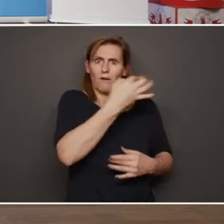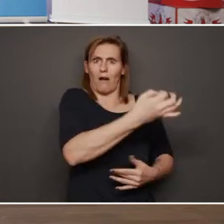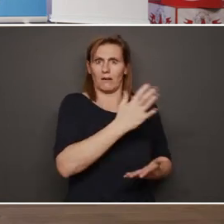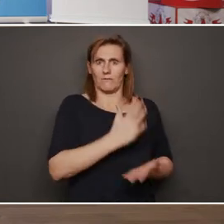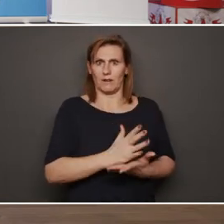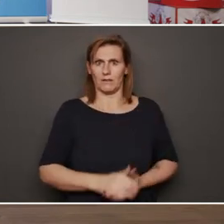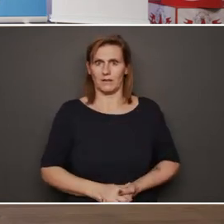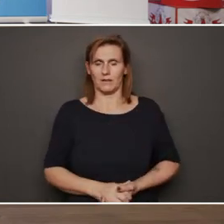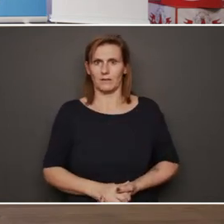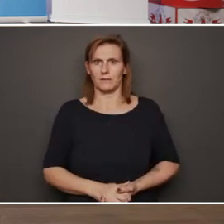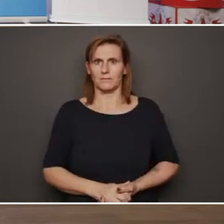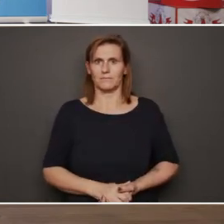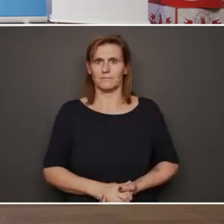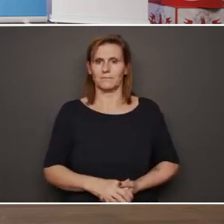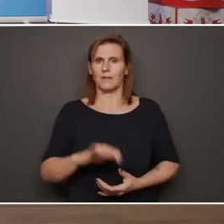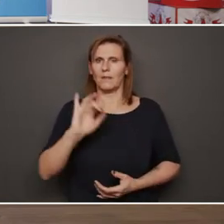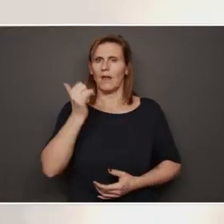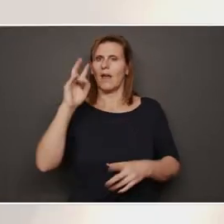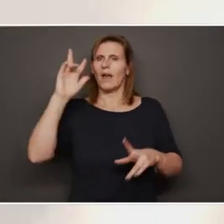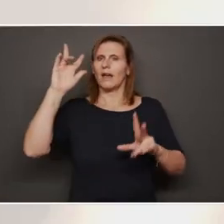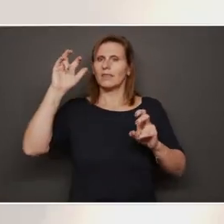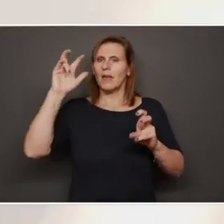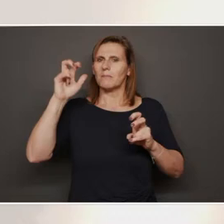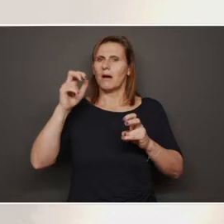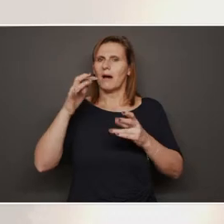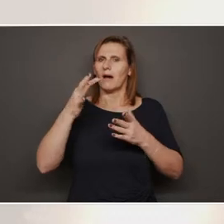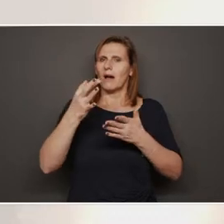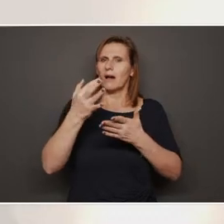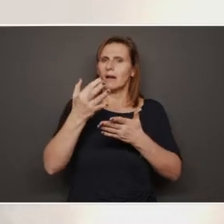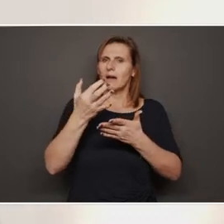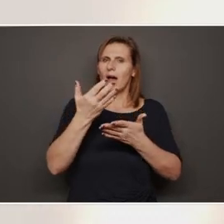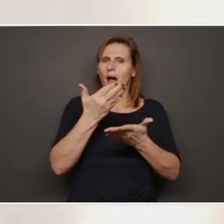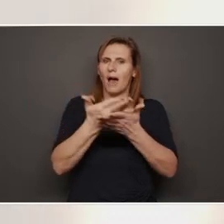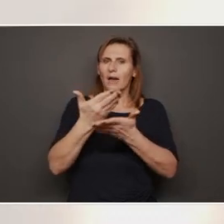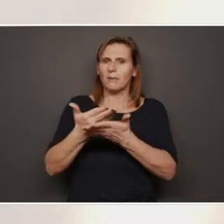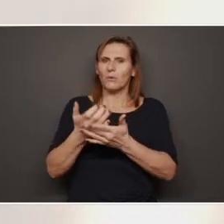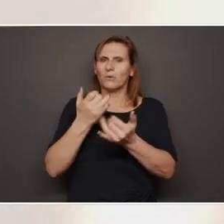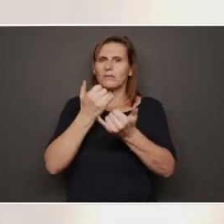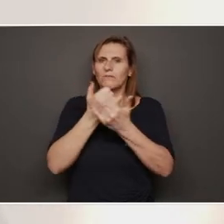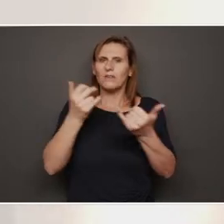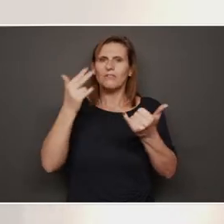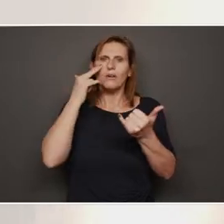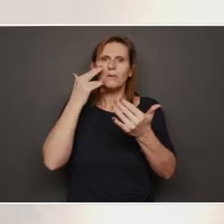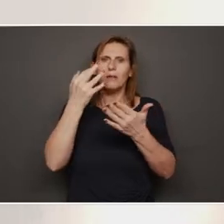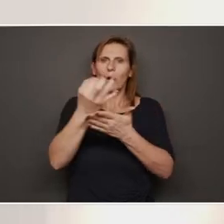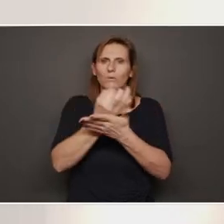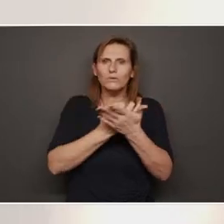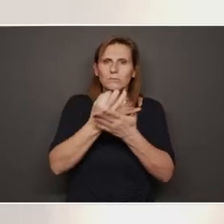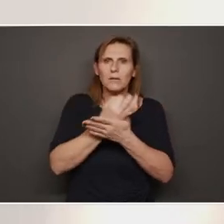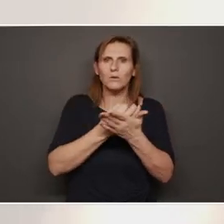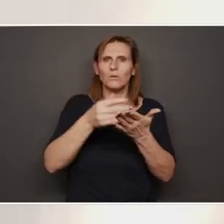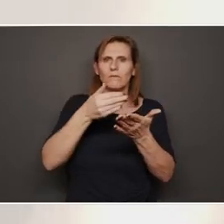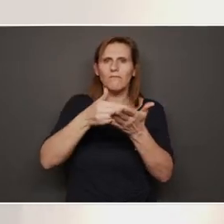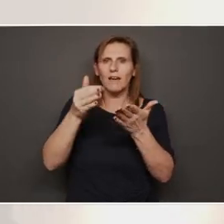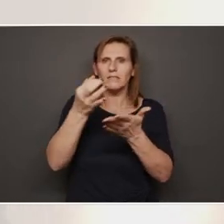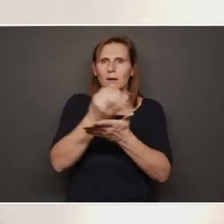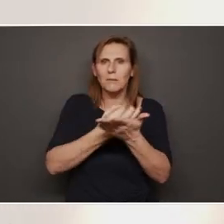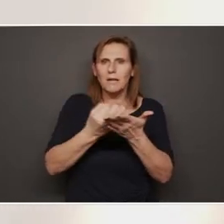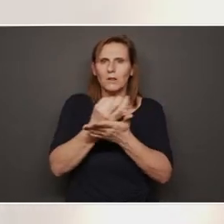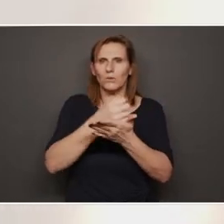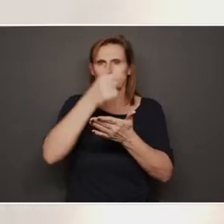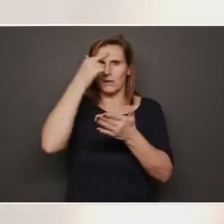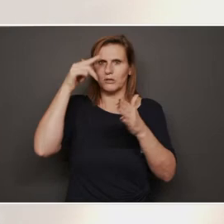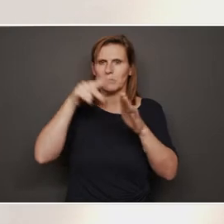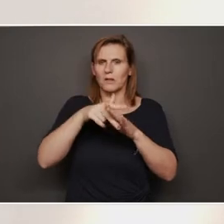Das ganze Thema Aus- und Weiterbildungsangebote für Menschen mit Behinderung. Was denken